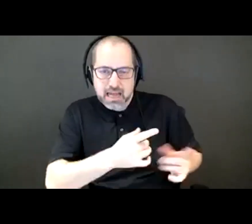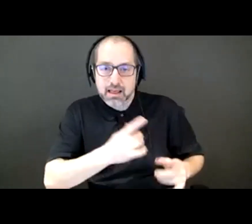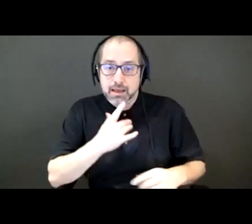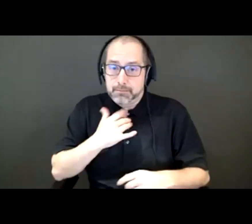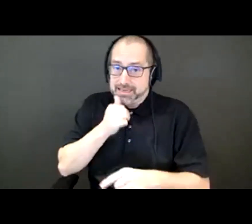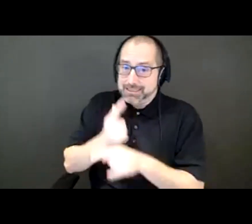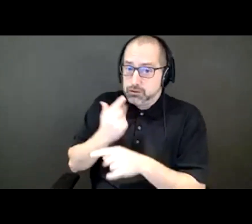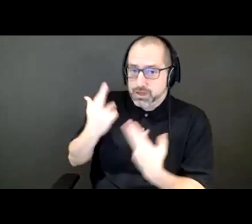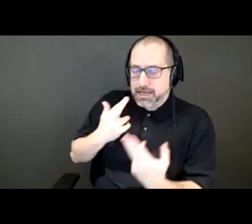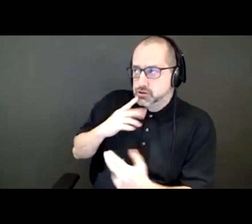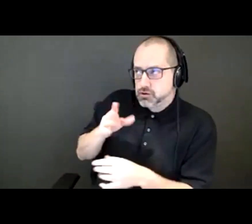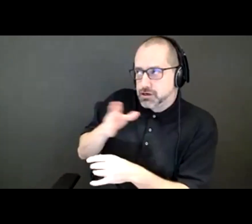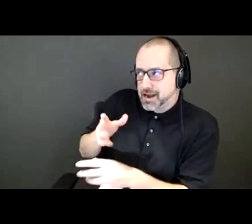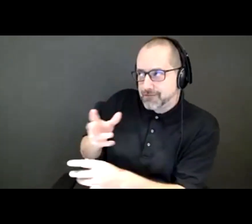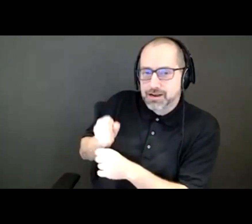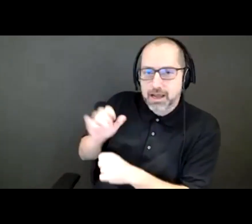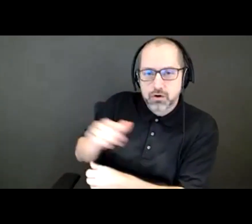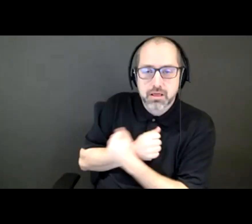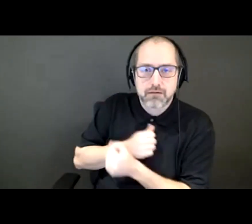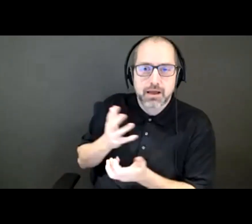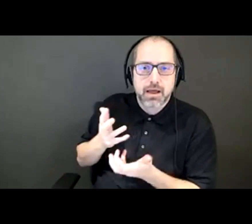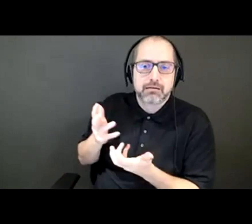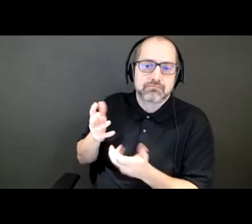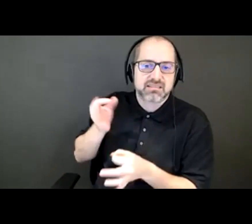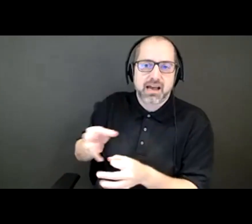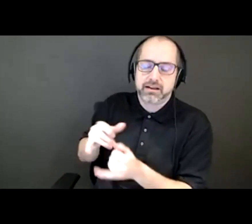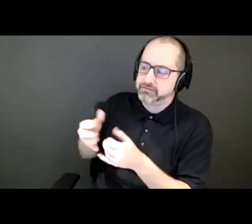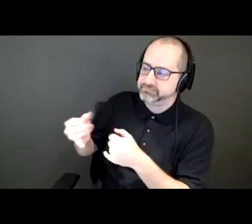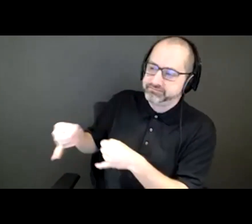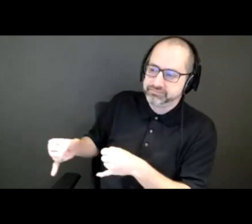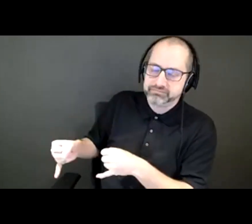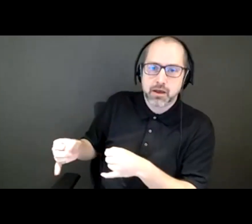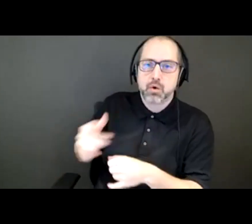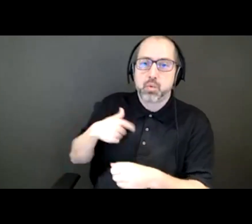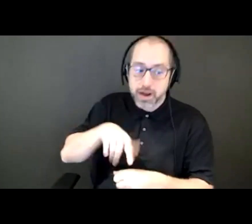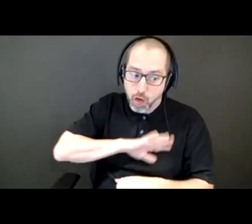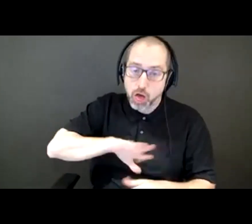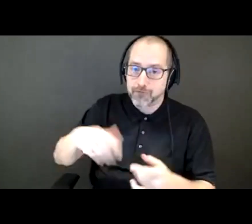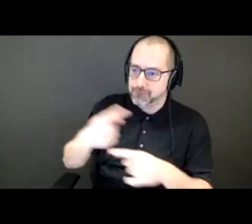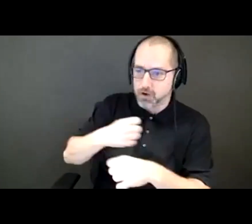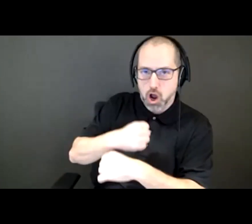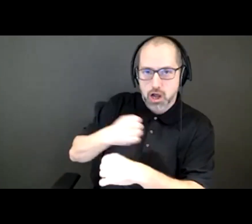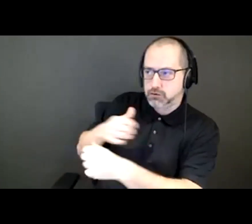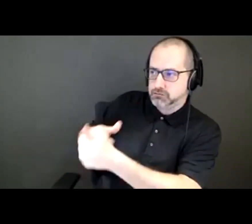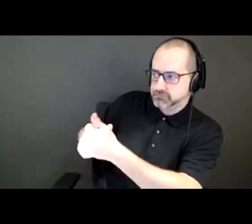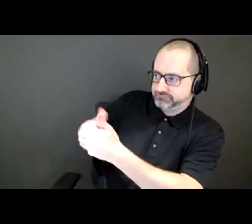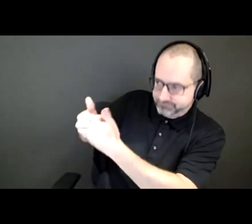sœur que elle ne pouvait rien faire pour gagner l'amour de l'agresseur